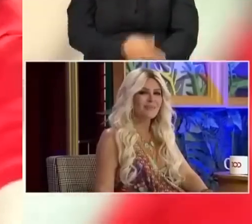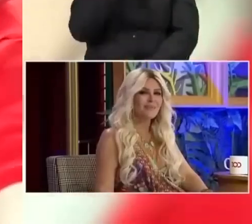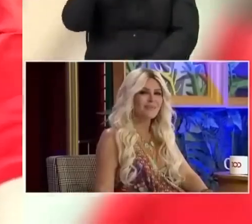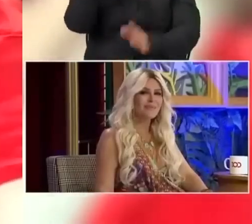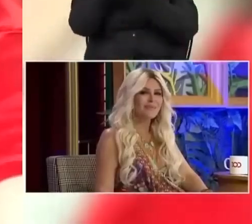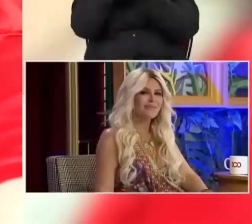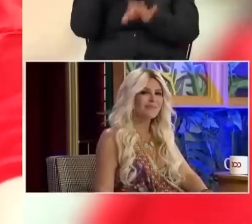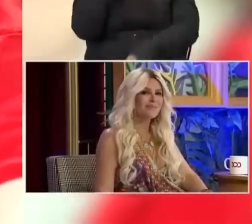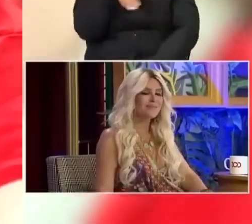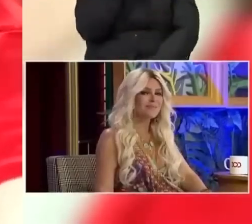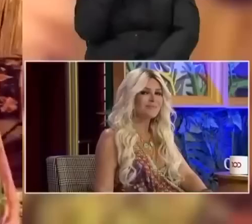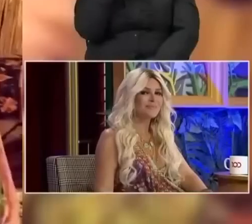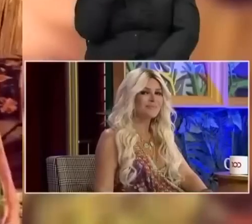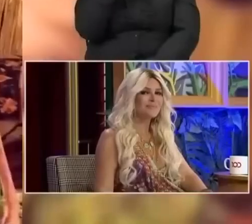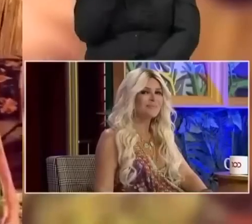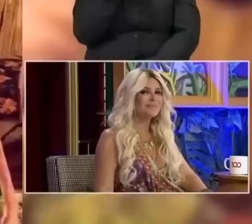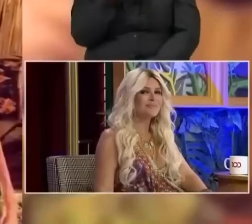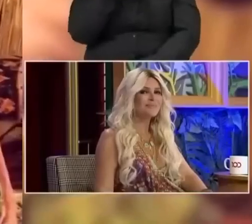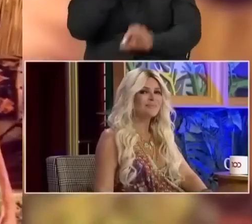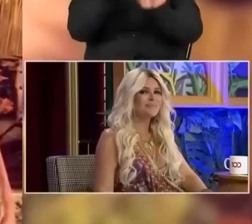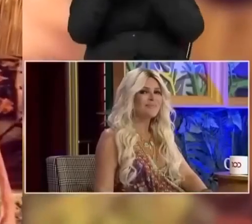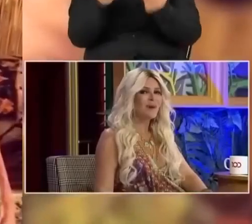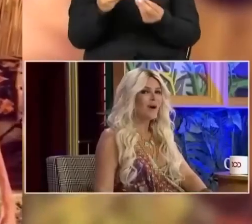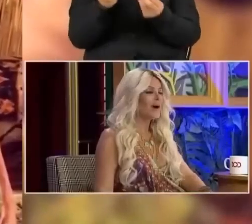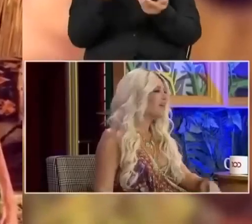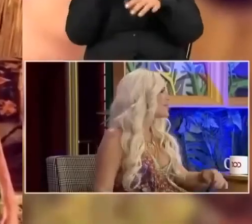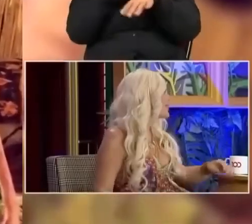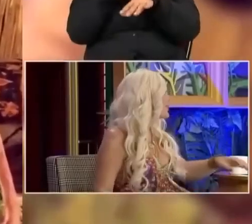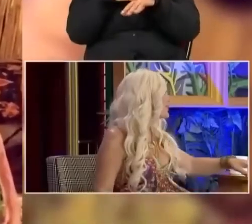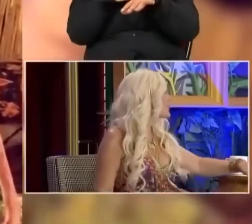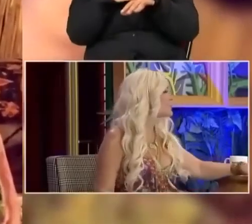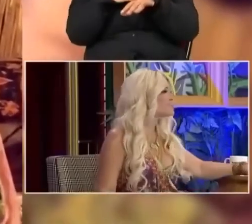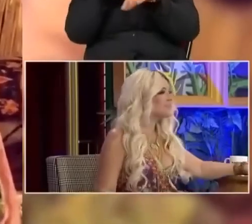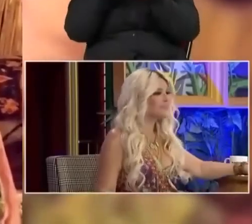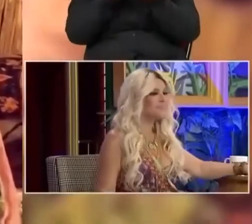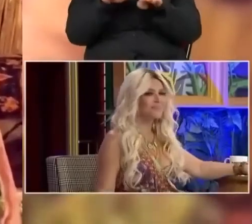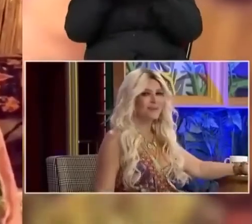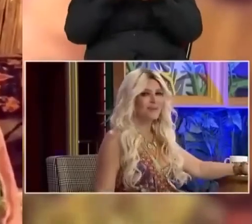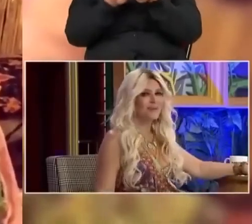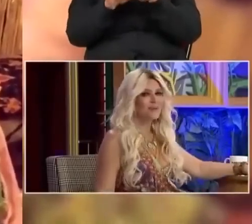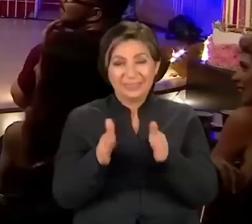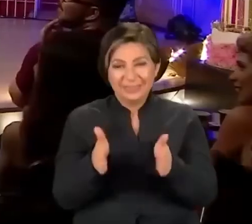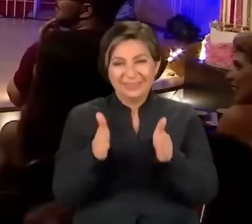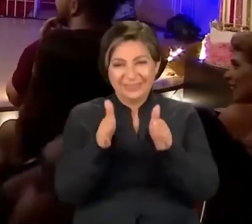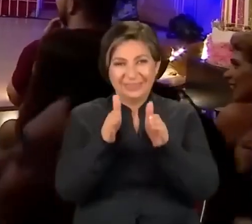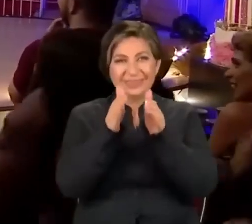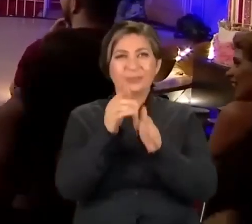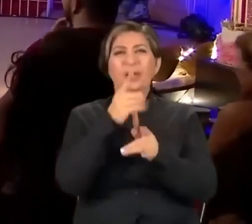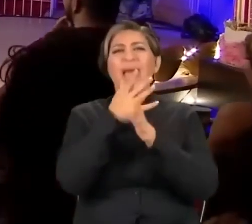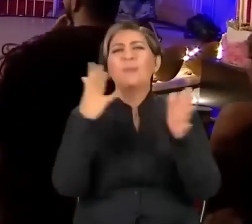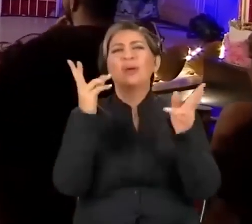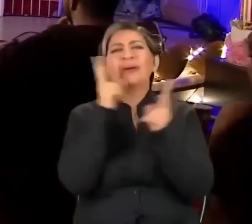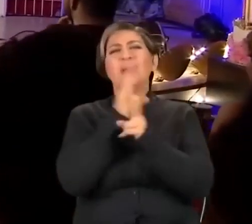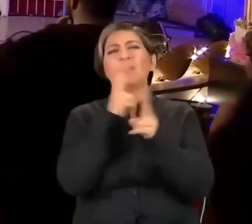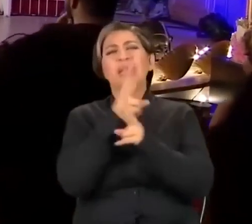Hadi kapat, gidiyorum. Kapat. Böyle mi olacak? Ne yapacağım? Şimdi yavaş yavaş atlar yukarı. Ya bu en büyük